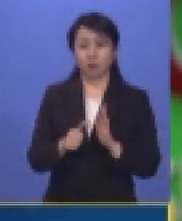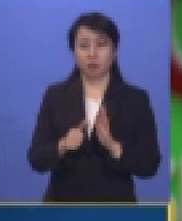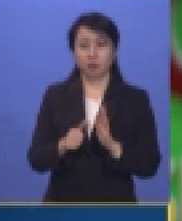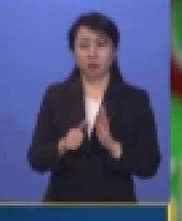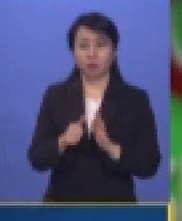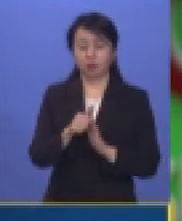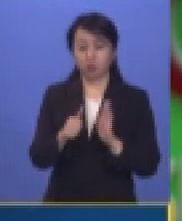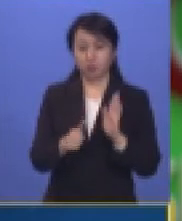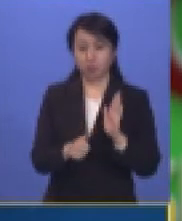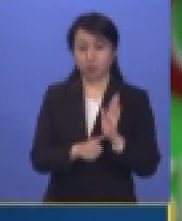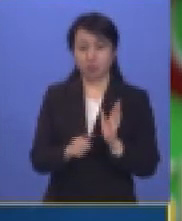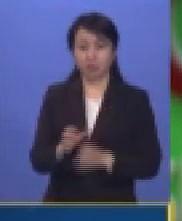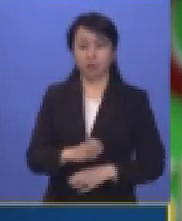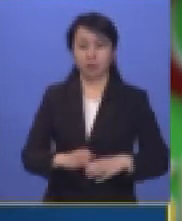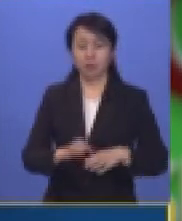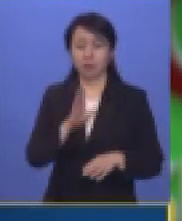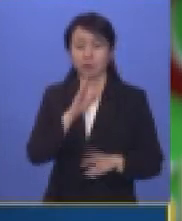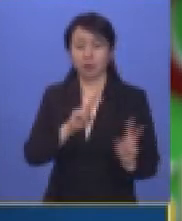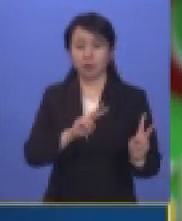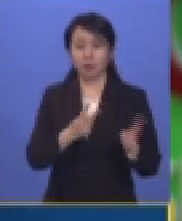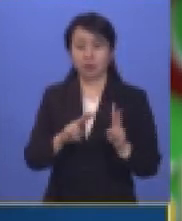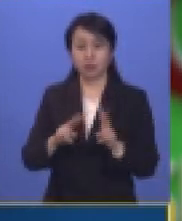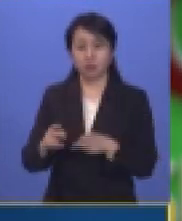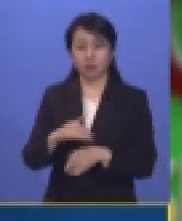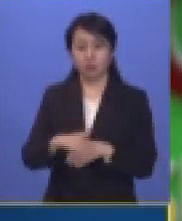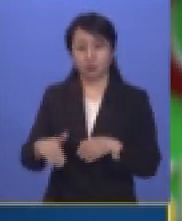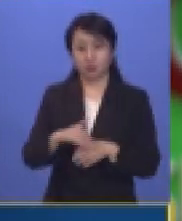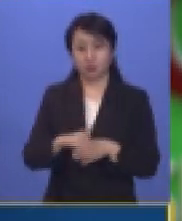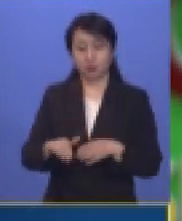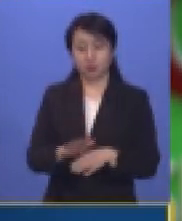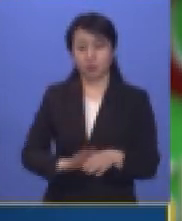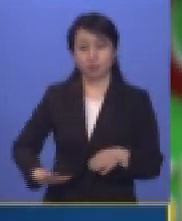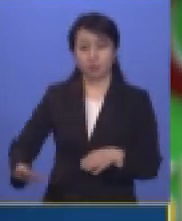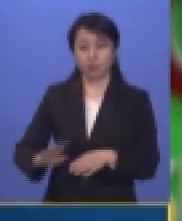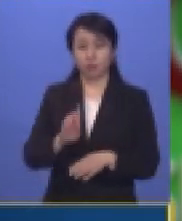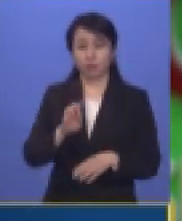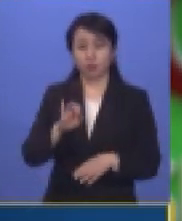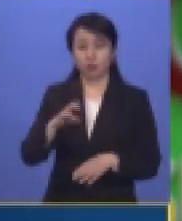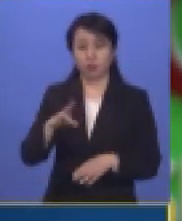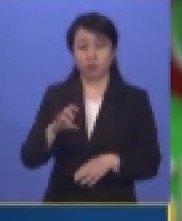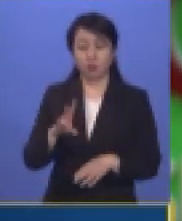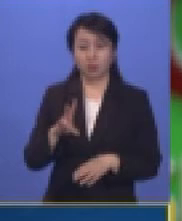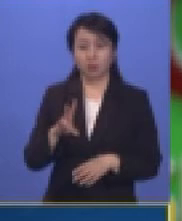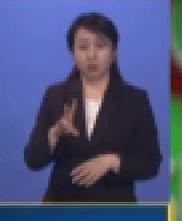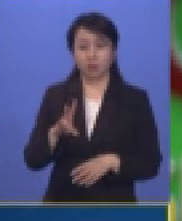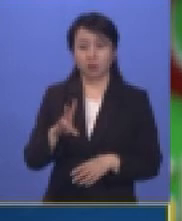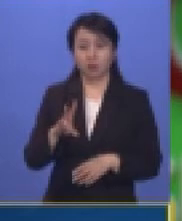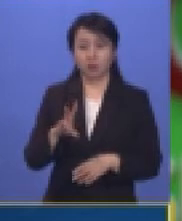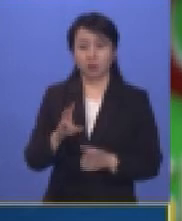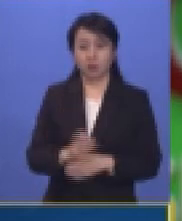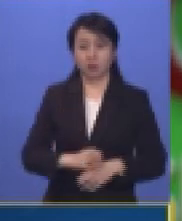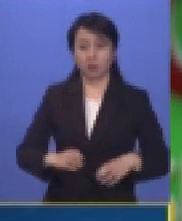Уналты-Гыстен коллектив танцевальный, а также с зарубежной стороны. Это Башкортостан, Республика Башкортостан, это